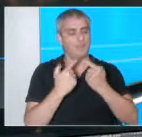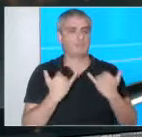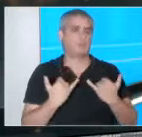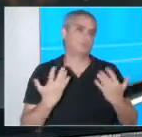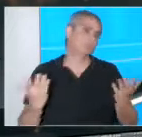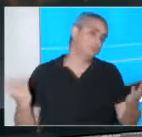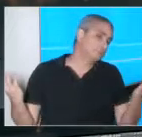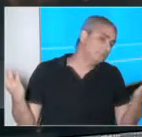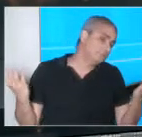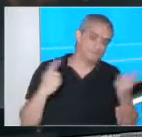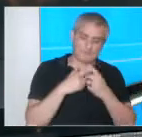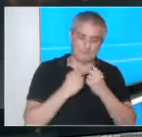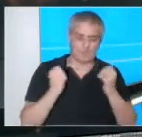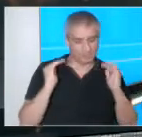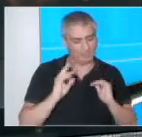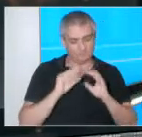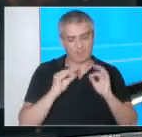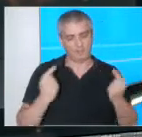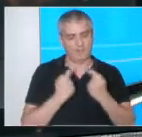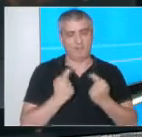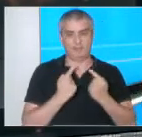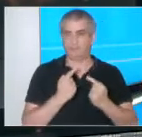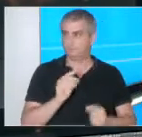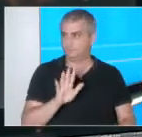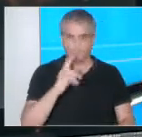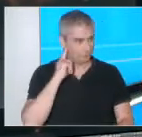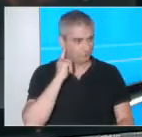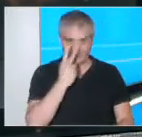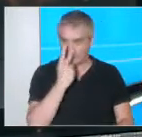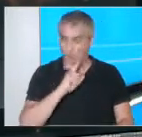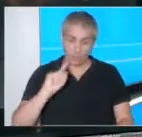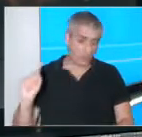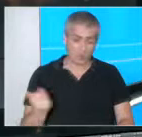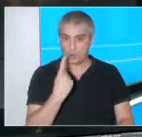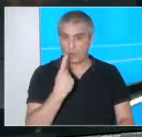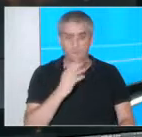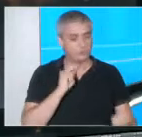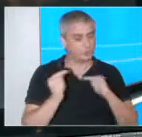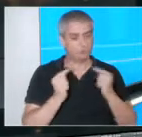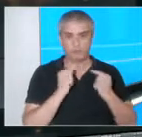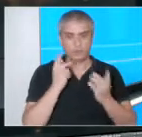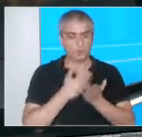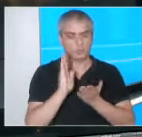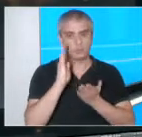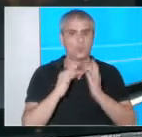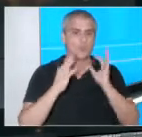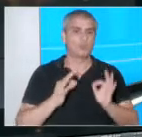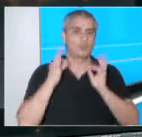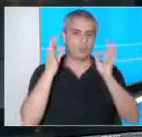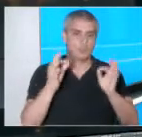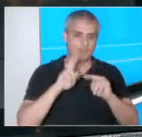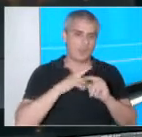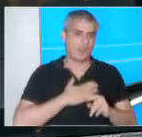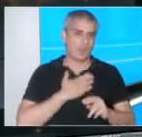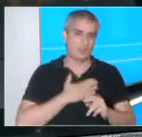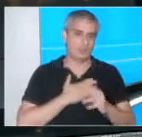כי המתח ירד, אפשר להתחיל לריב. שמע. אתה רואה שאת כל מה ששנוי במחלוקת, הם דוחים לאחרי התקציב, זה כמו אחרי